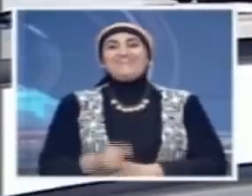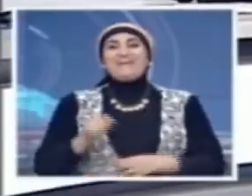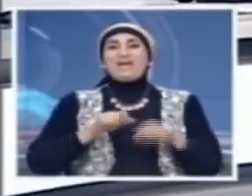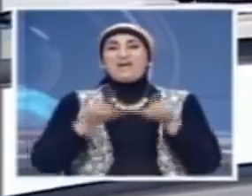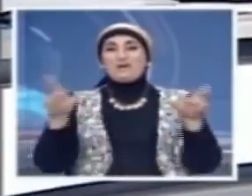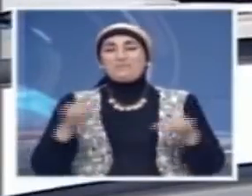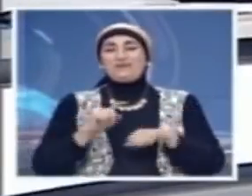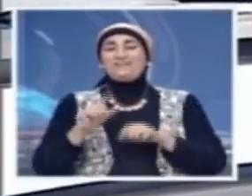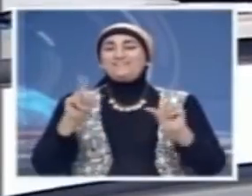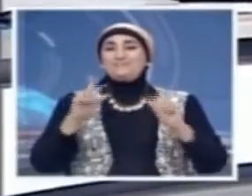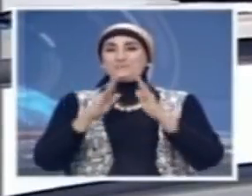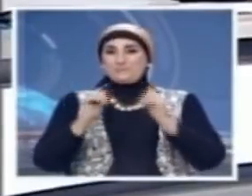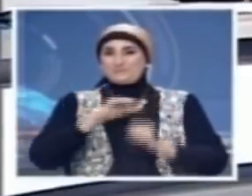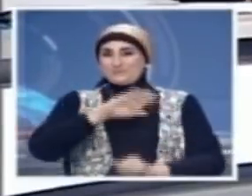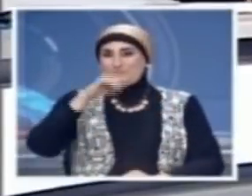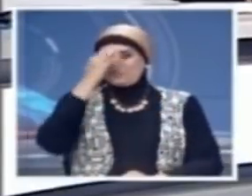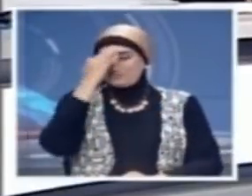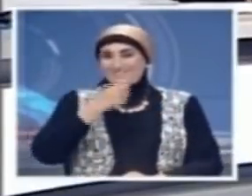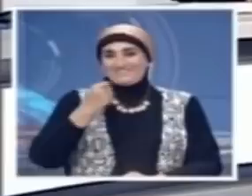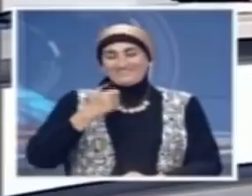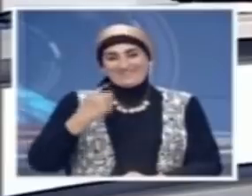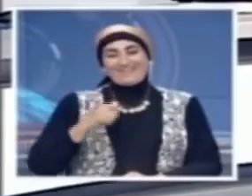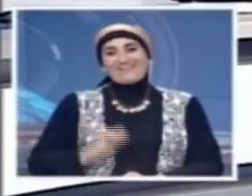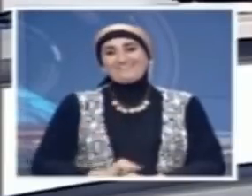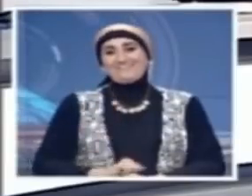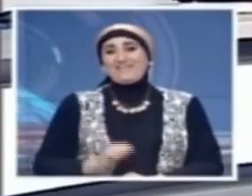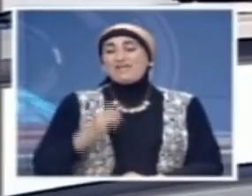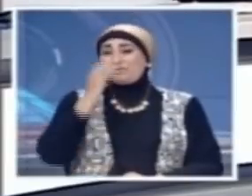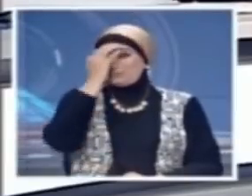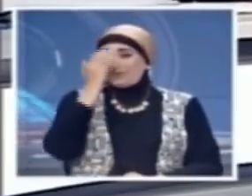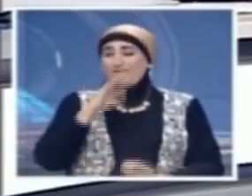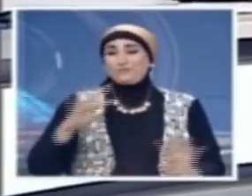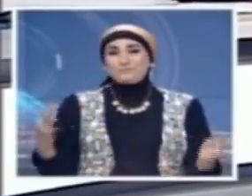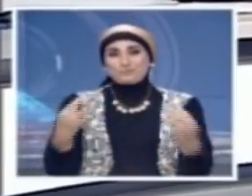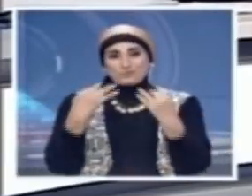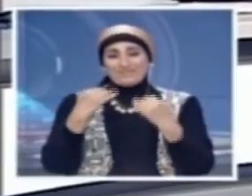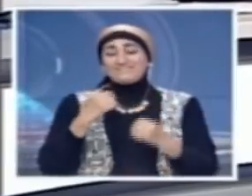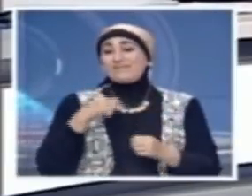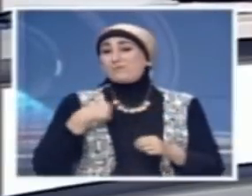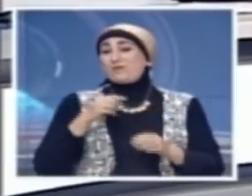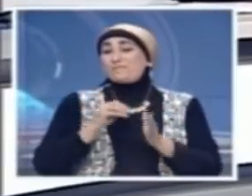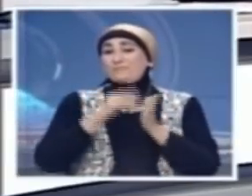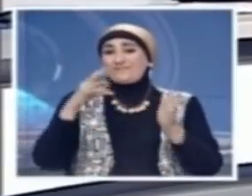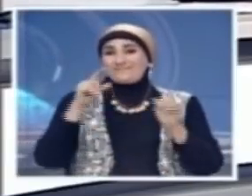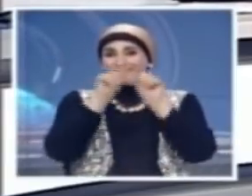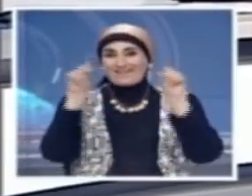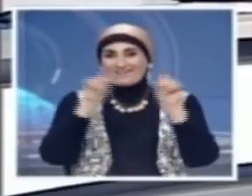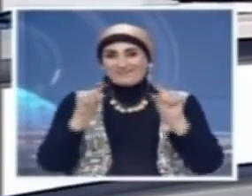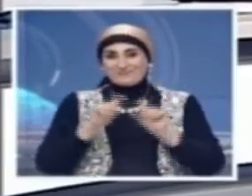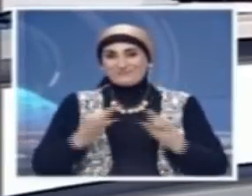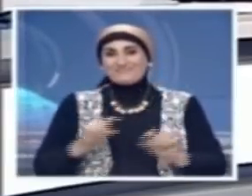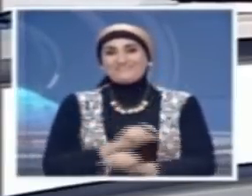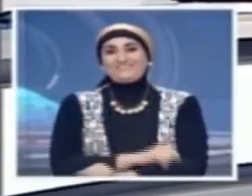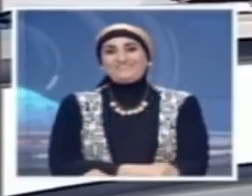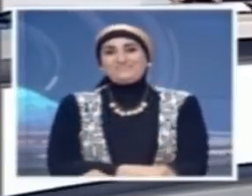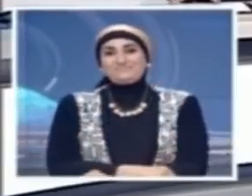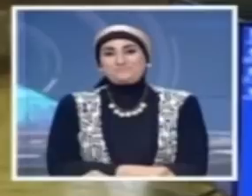نشرة الأخبار من التلفزيون المصري. مشاهدي الكرام أهلا بحضراتكم، نحييكم سيداتي وسادتي ونستهل النشرة بالعناوين.